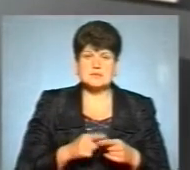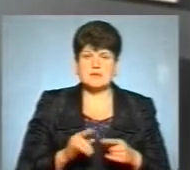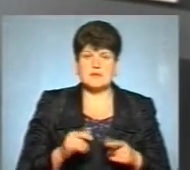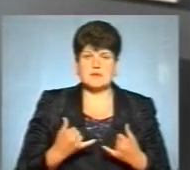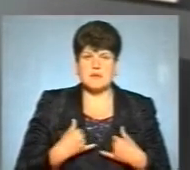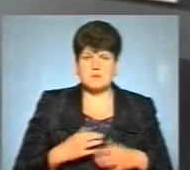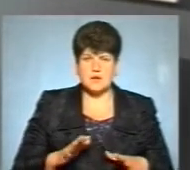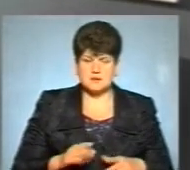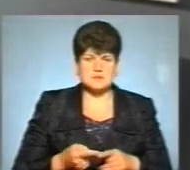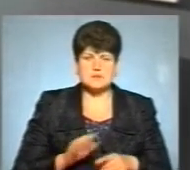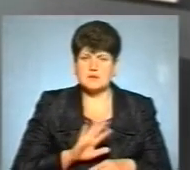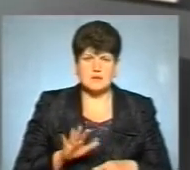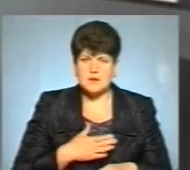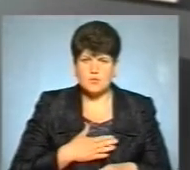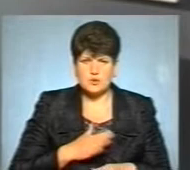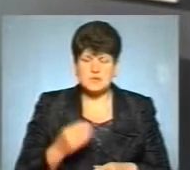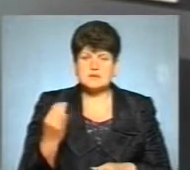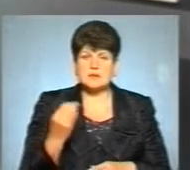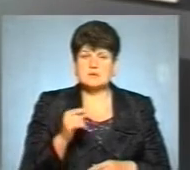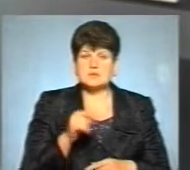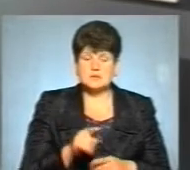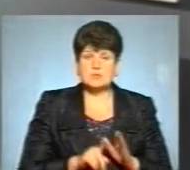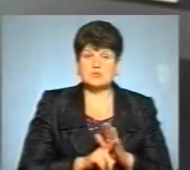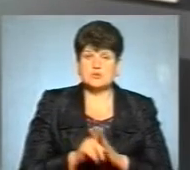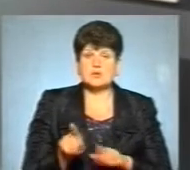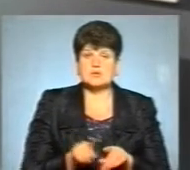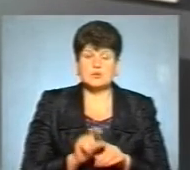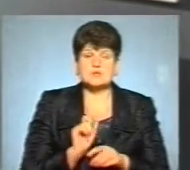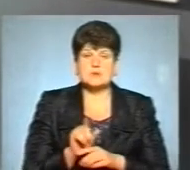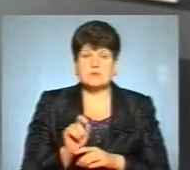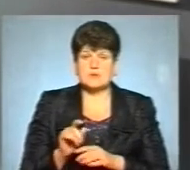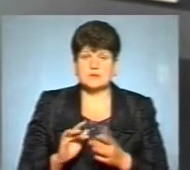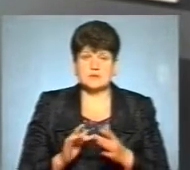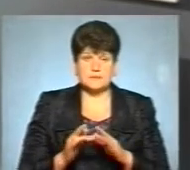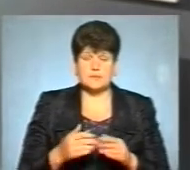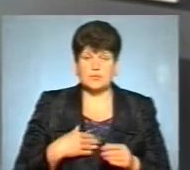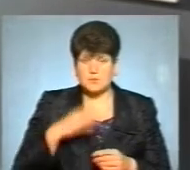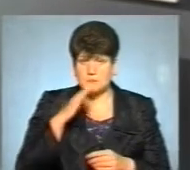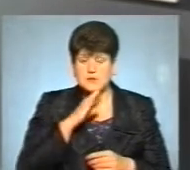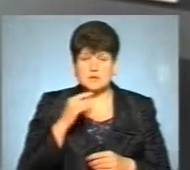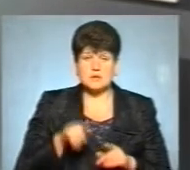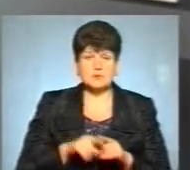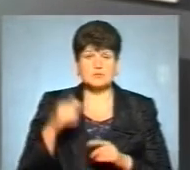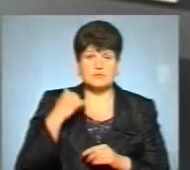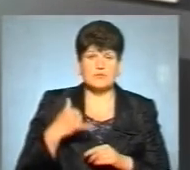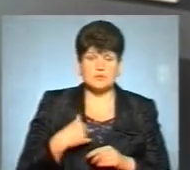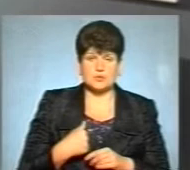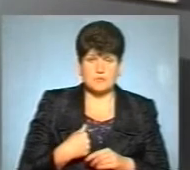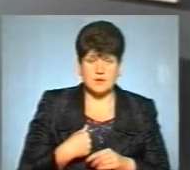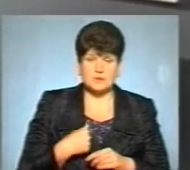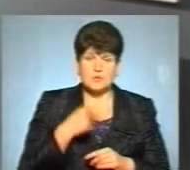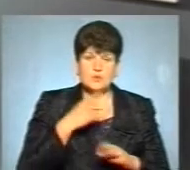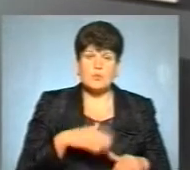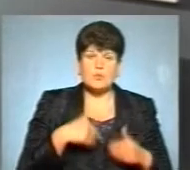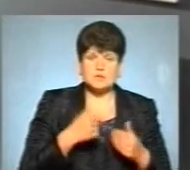моє. Цікавляться тим і також починають замовляти через інтернет. Мої батьки вже також дзвонять до мене, кажуть, подай